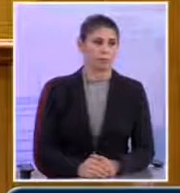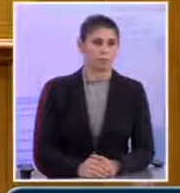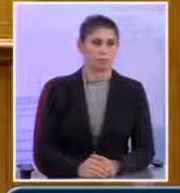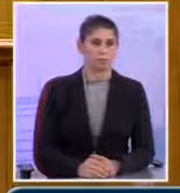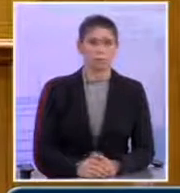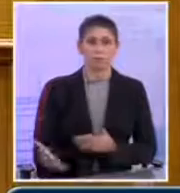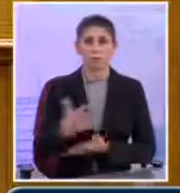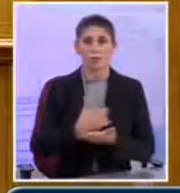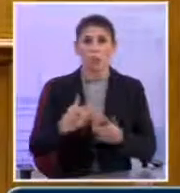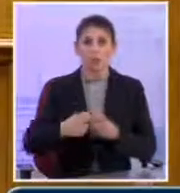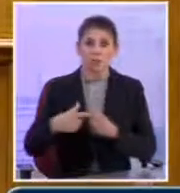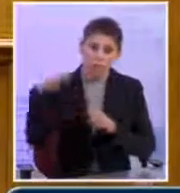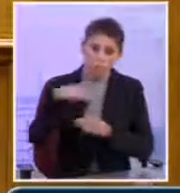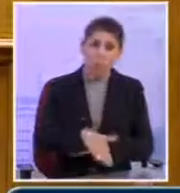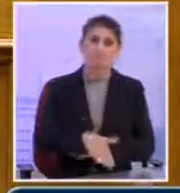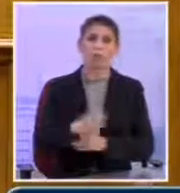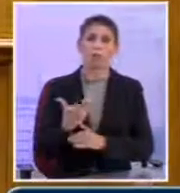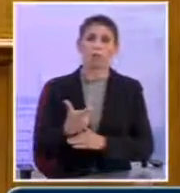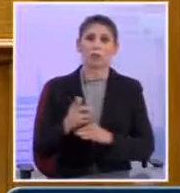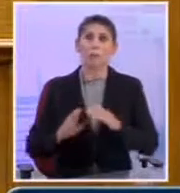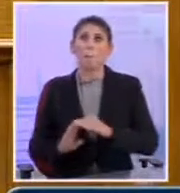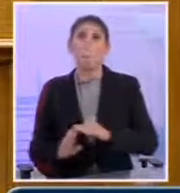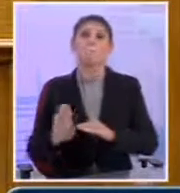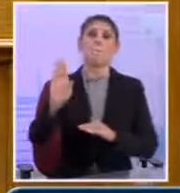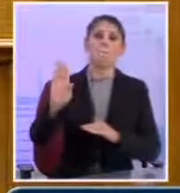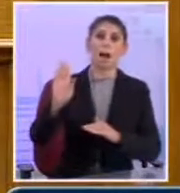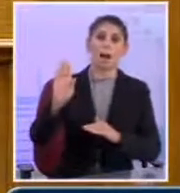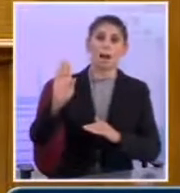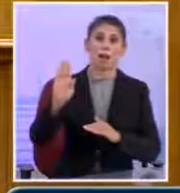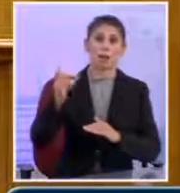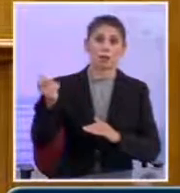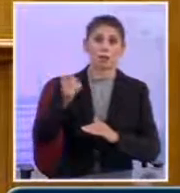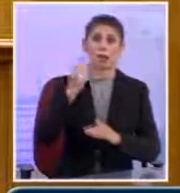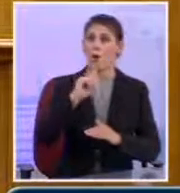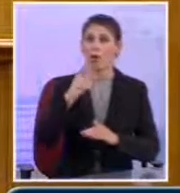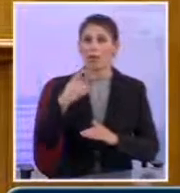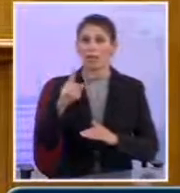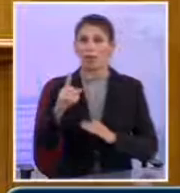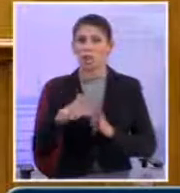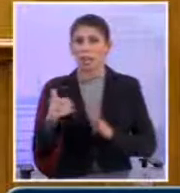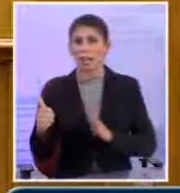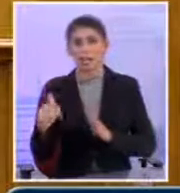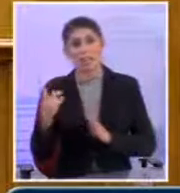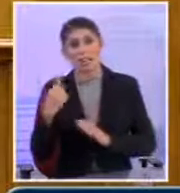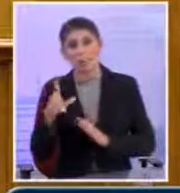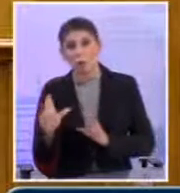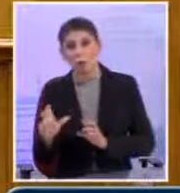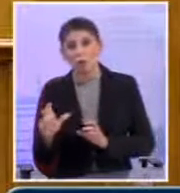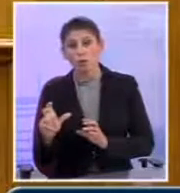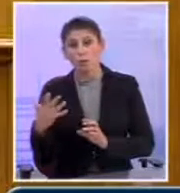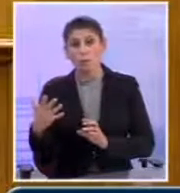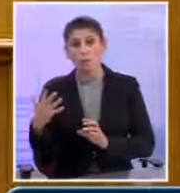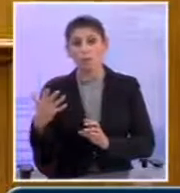το εισόδημα των Ελλήνων. Το ότι εκτινάχθηκε το χρέος, όχι στο 116 που λέγανε τα σχέδιά σας, στο 180.